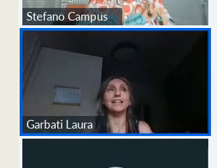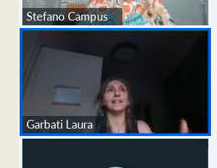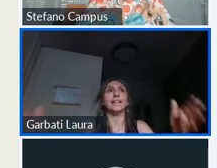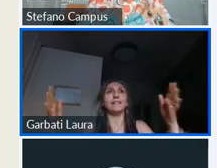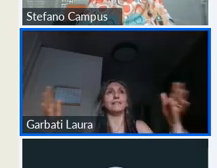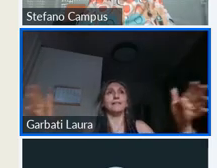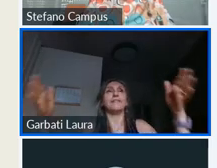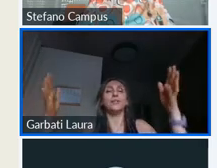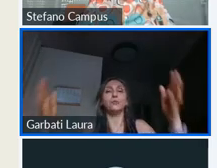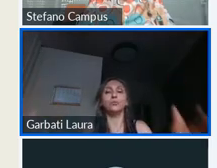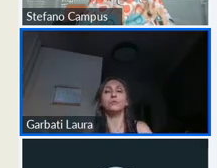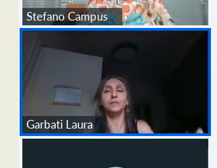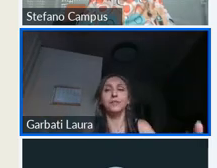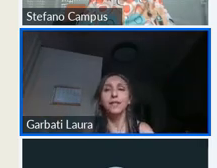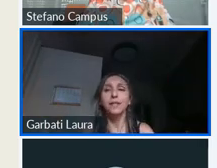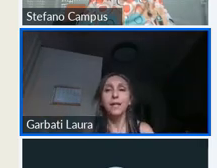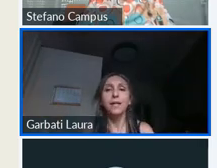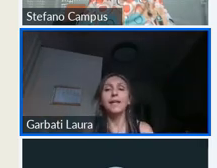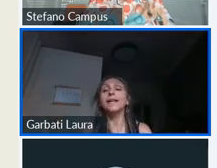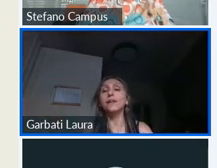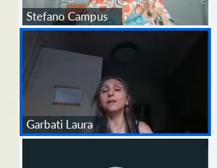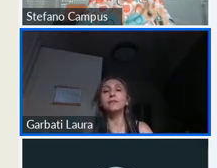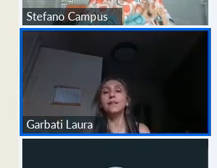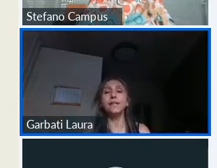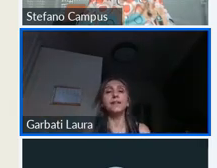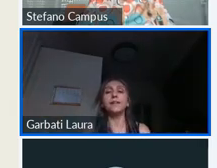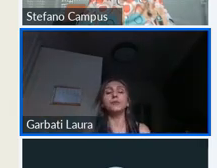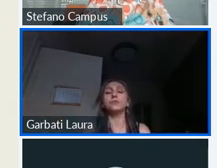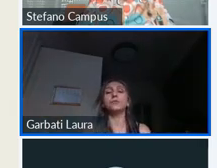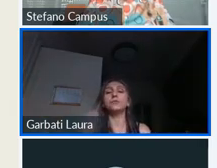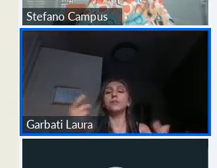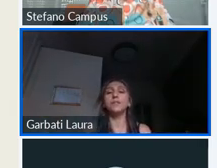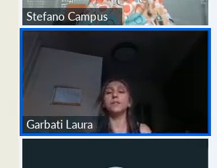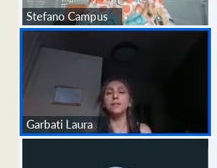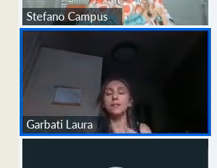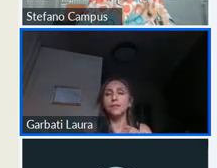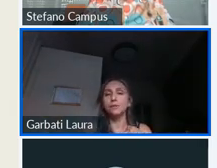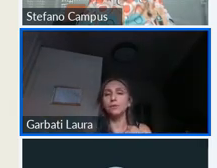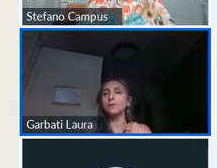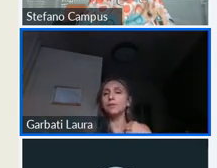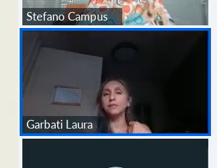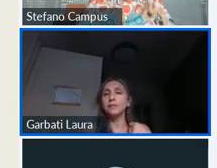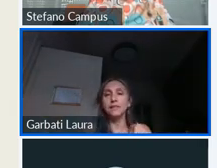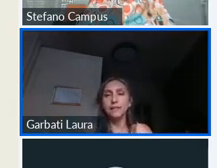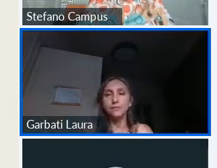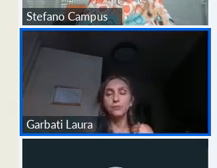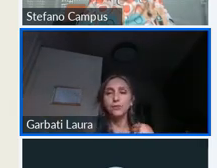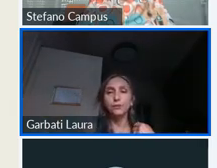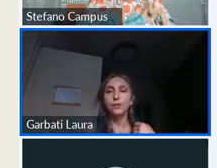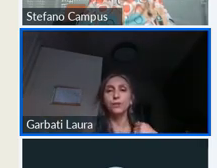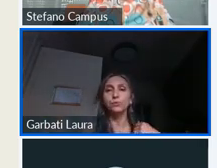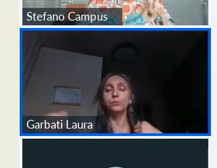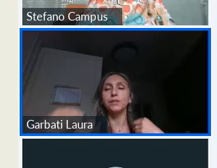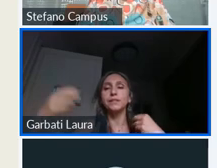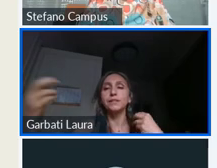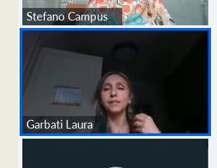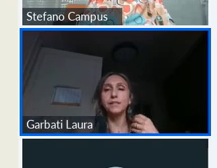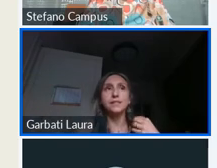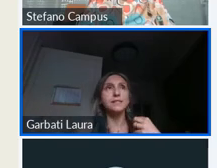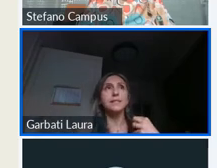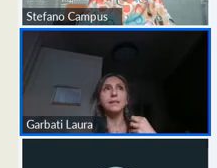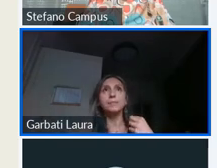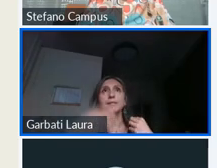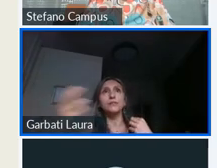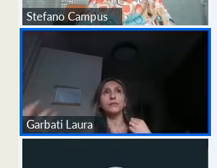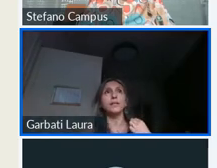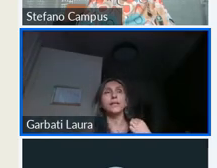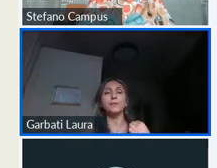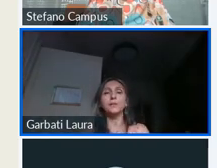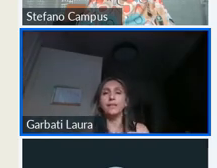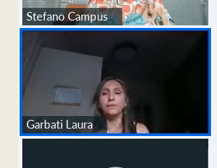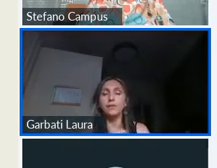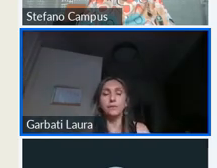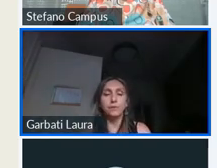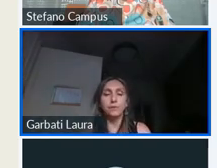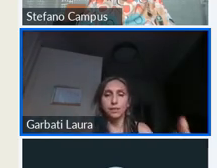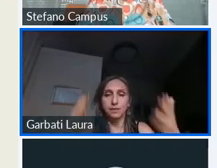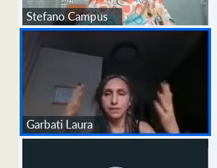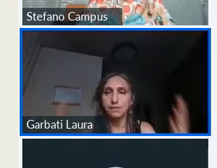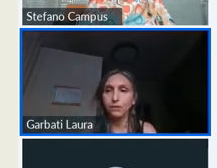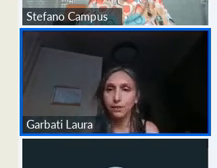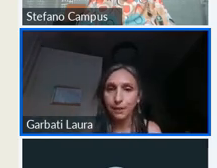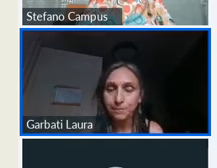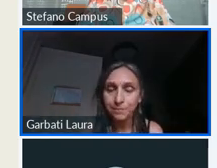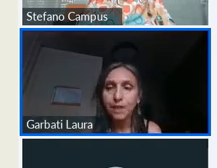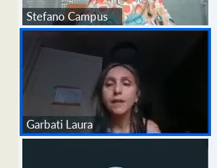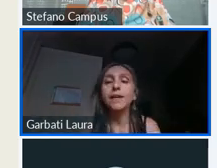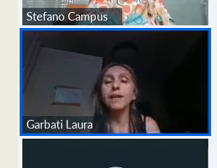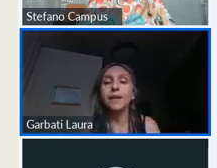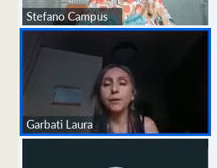giornalone di carta che arrivava a tutti e che conteneva tutti i numeri di telefono e tutti gli indirizzi delle persone che abitavano in una